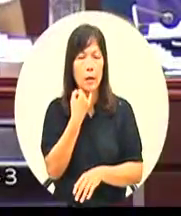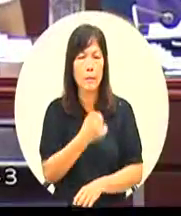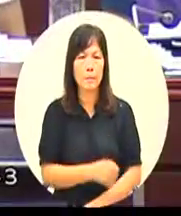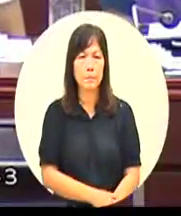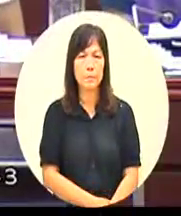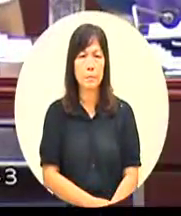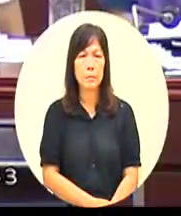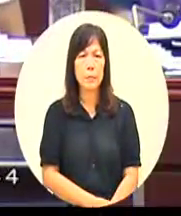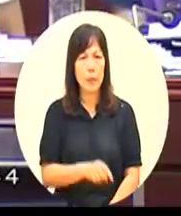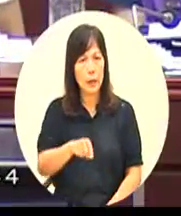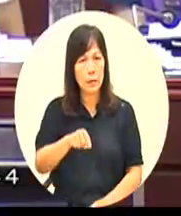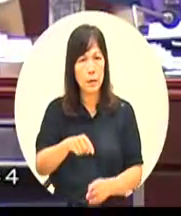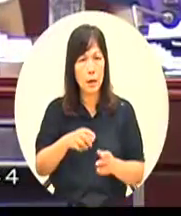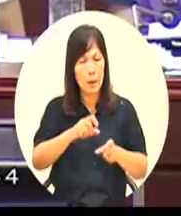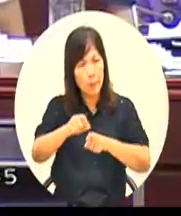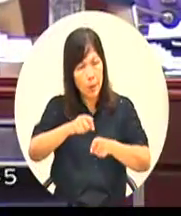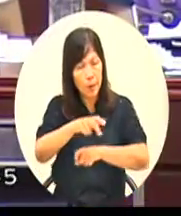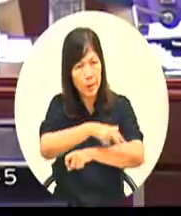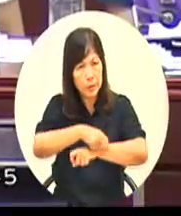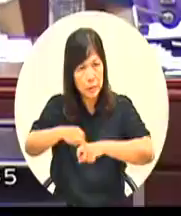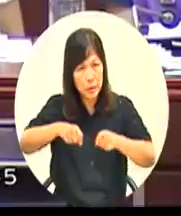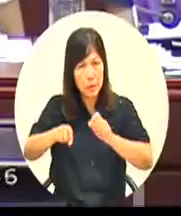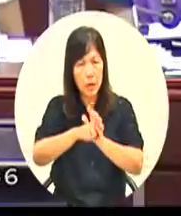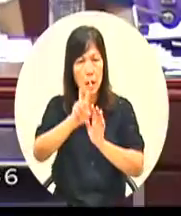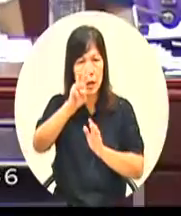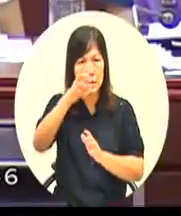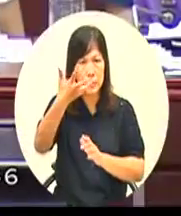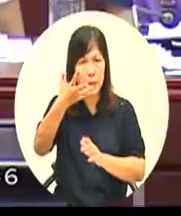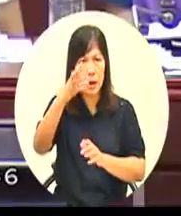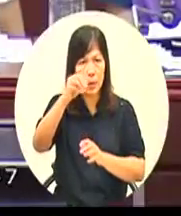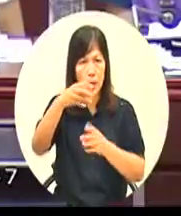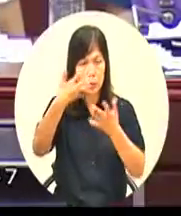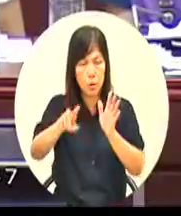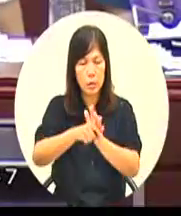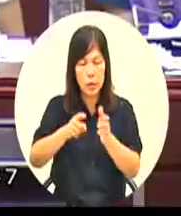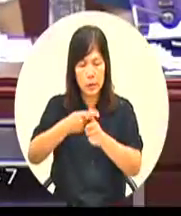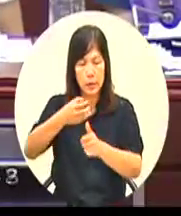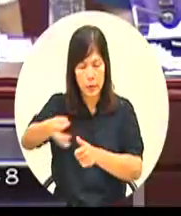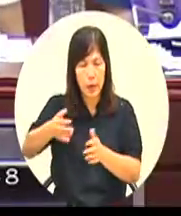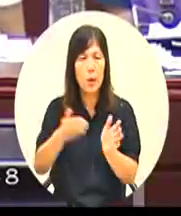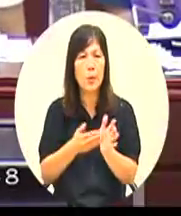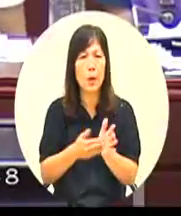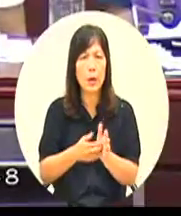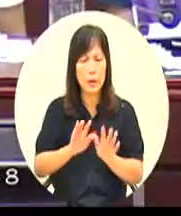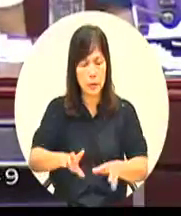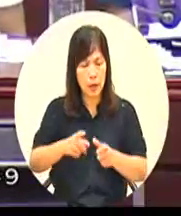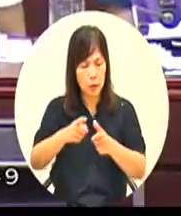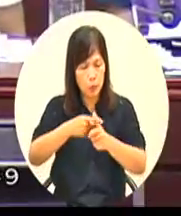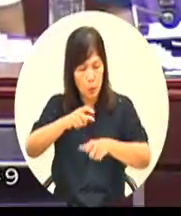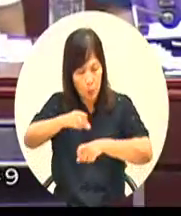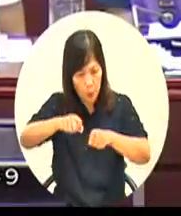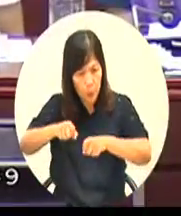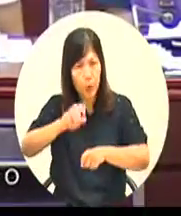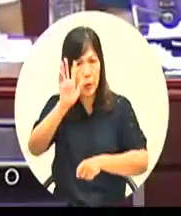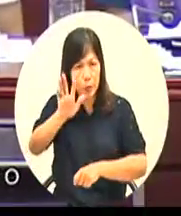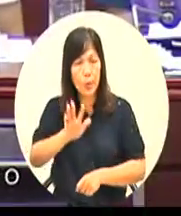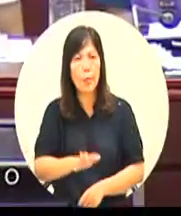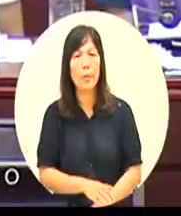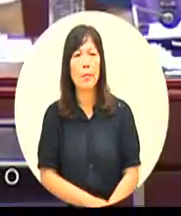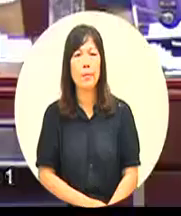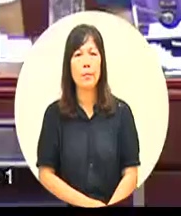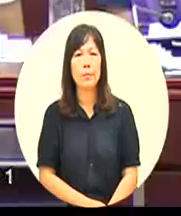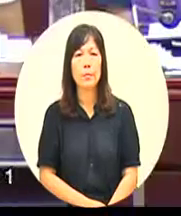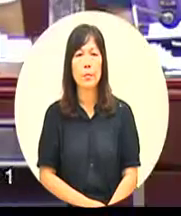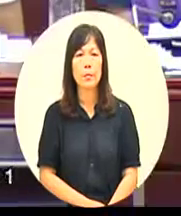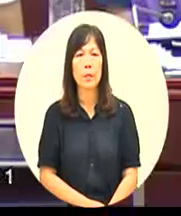哦。那我们的规划设计费是28万多，已经先给他们，现在就在做规划设计中。那至于说